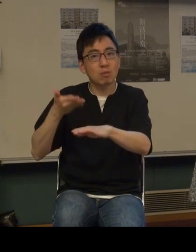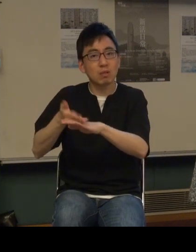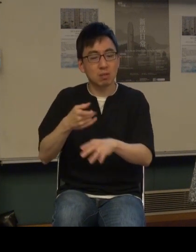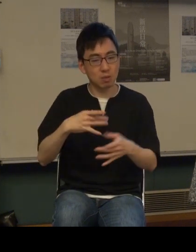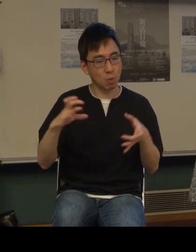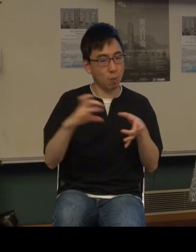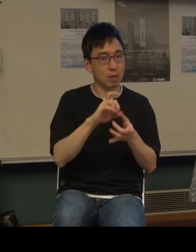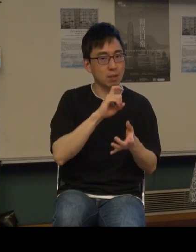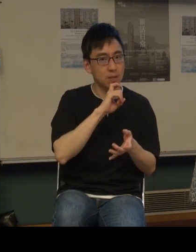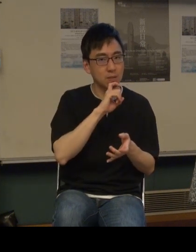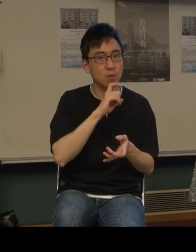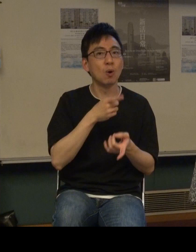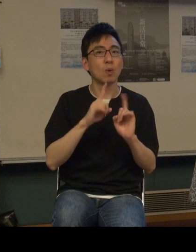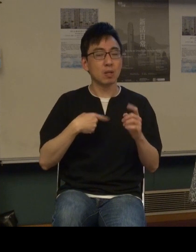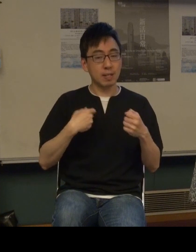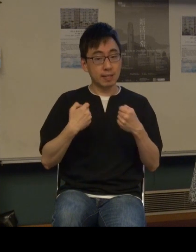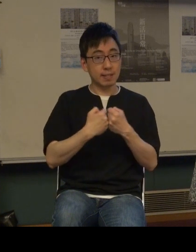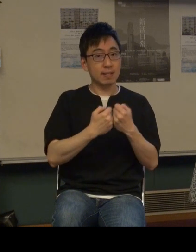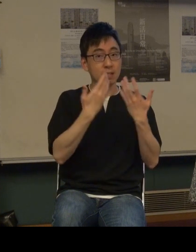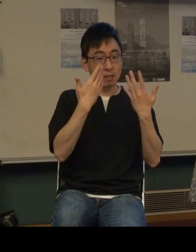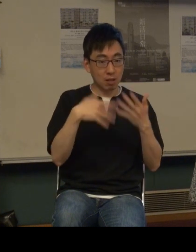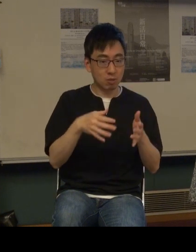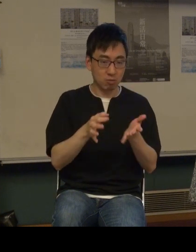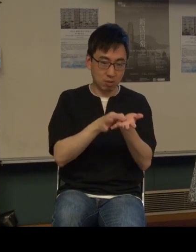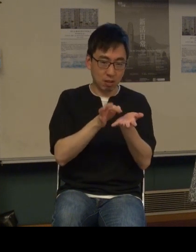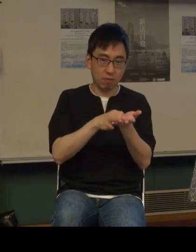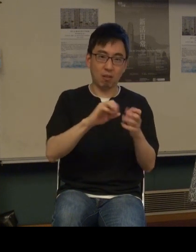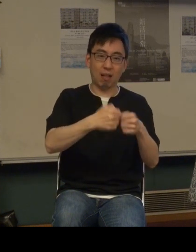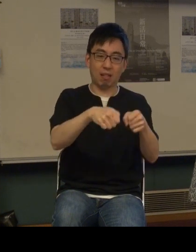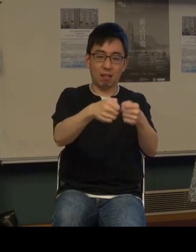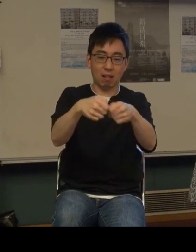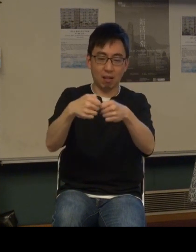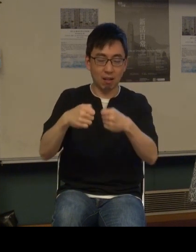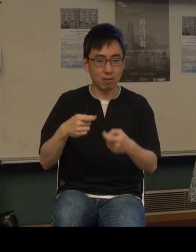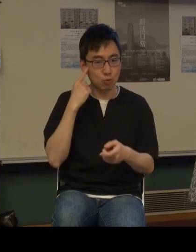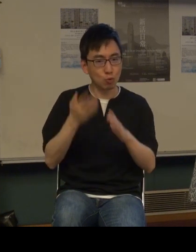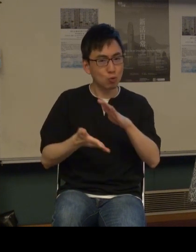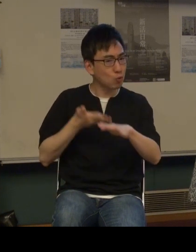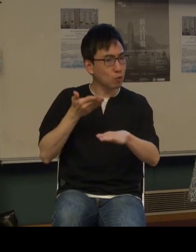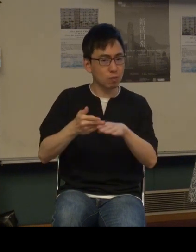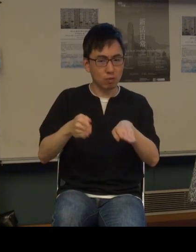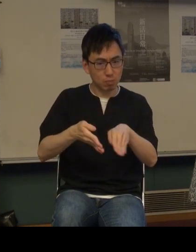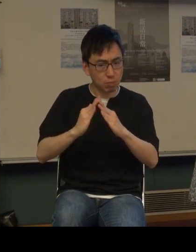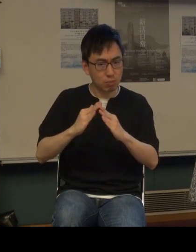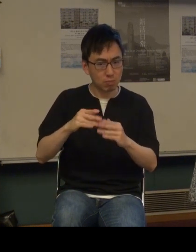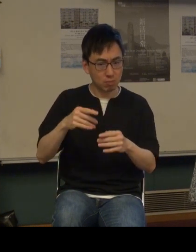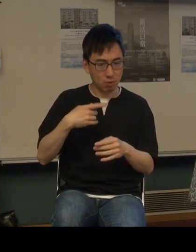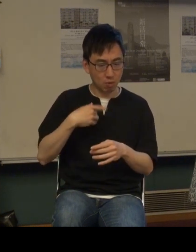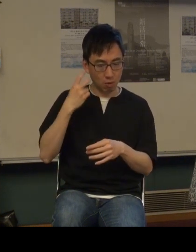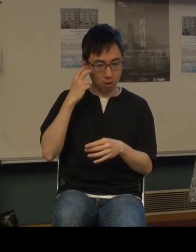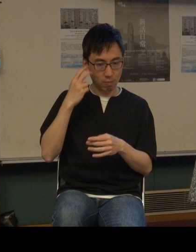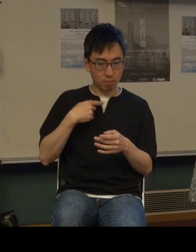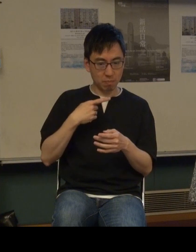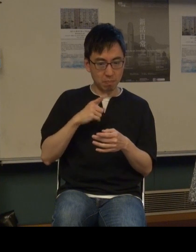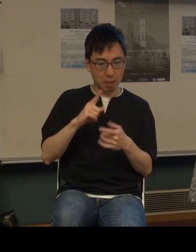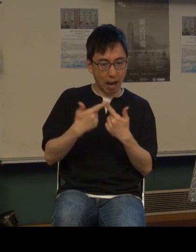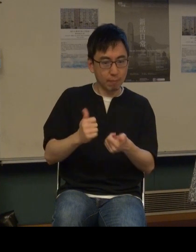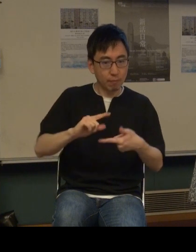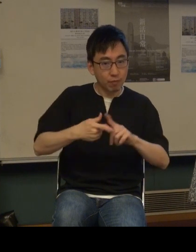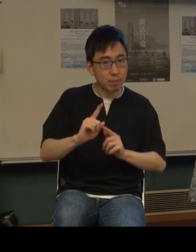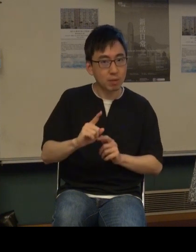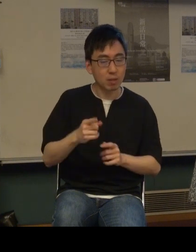戰打完仗之後，咁多地方都已經摧毀咗啦，要重建嘅時候咧，佢哋開始去諗邊一樣嘅形式係最適合，